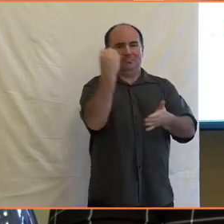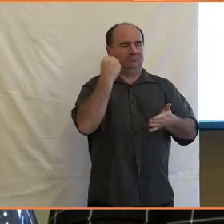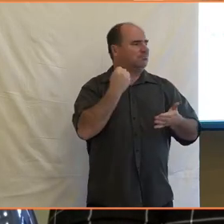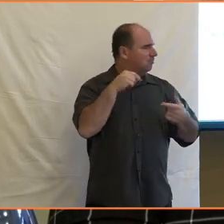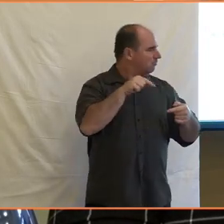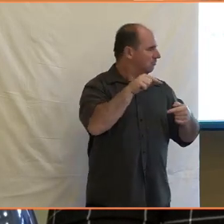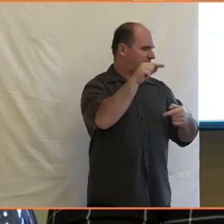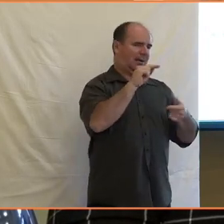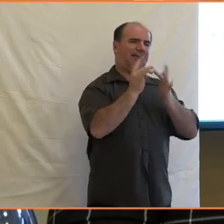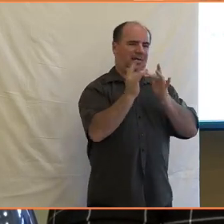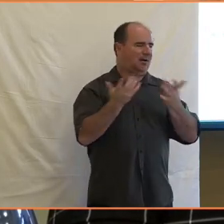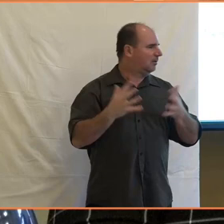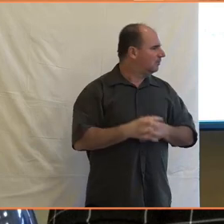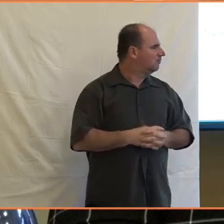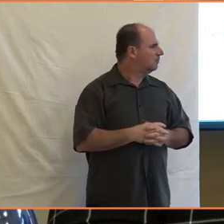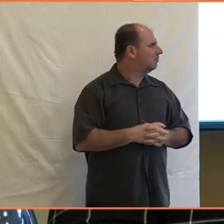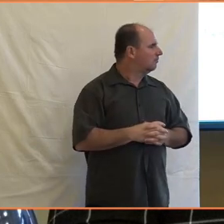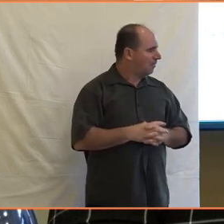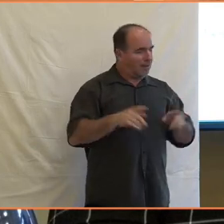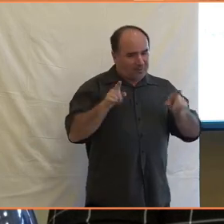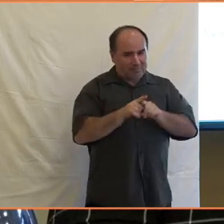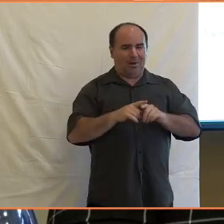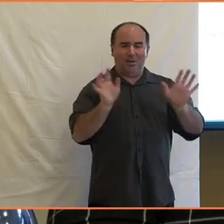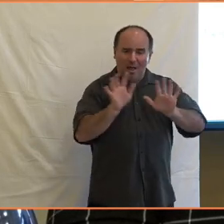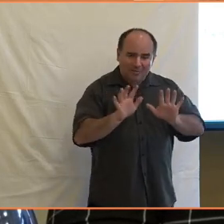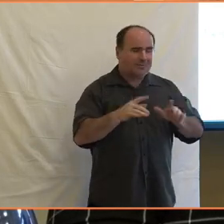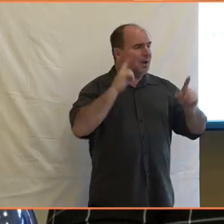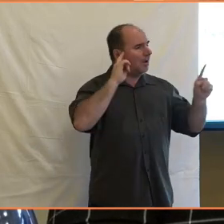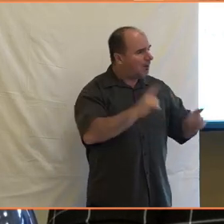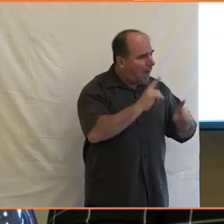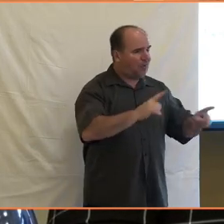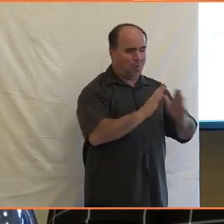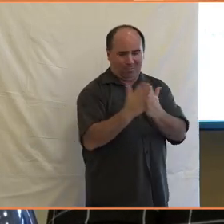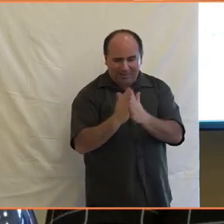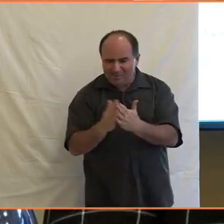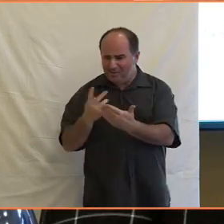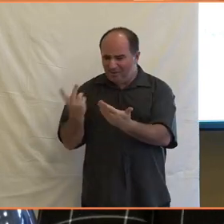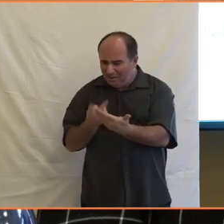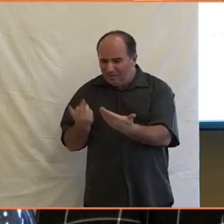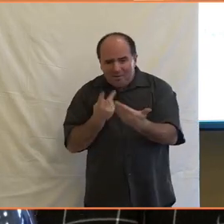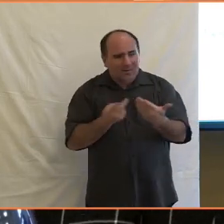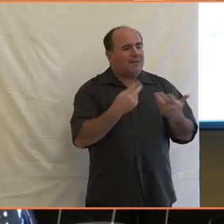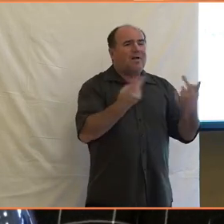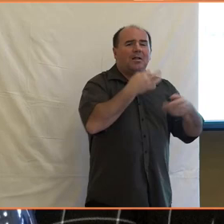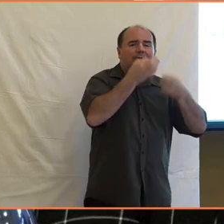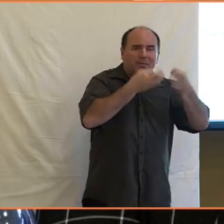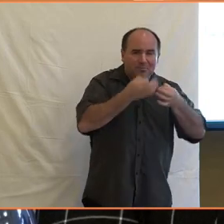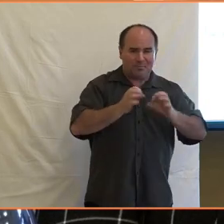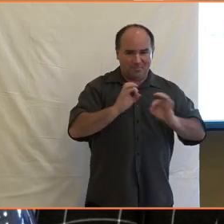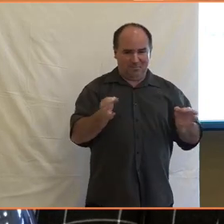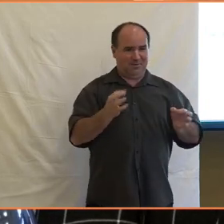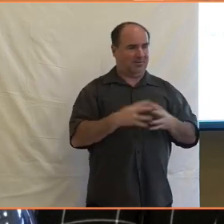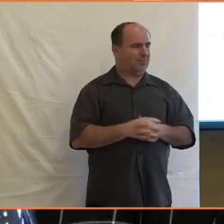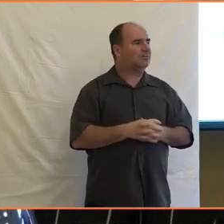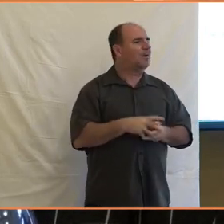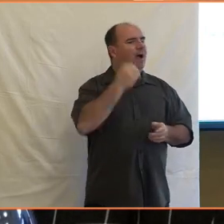ty informovanosti obecně to může být televize, rádio, knihy a další lidé. To jsou všechno vlastně důležitý zdroje, které lidé používají, nějaké jako mají svý